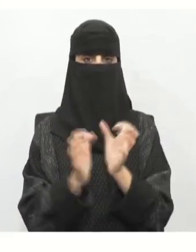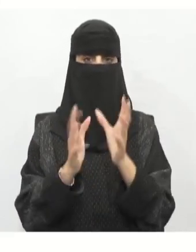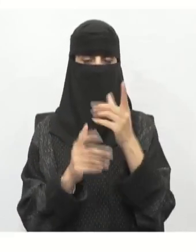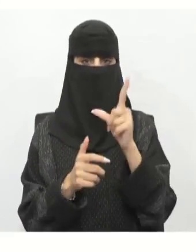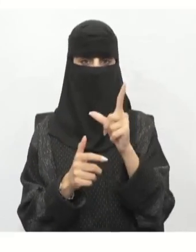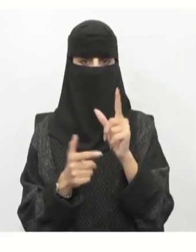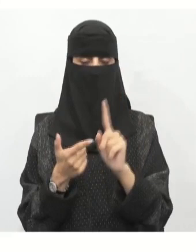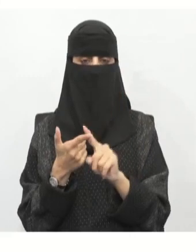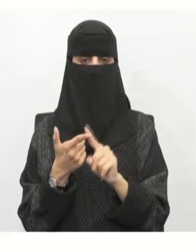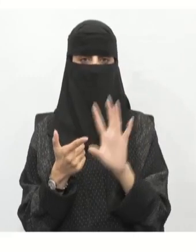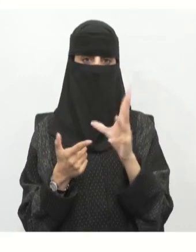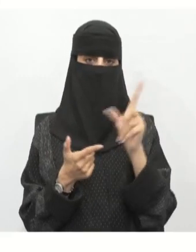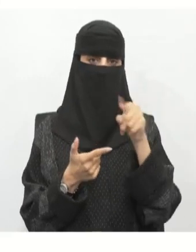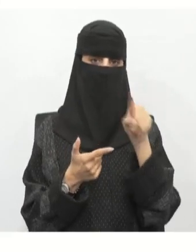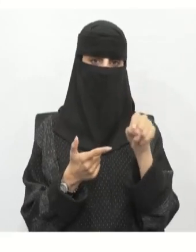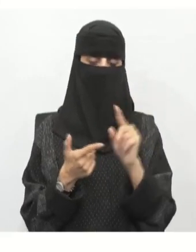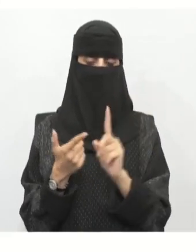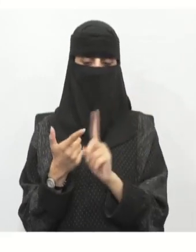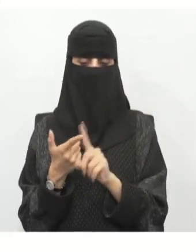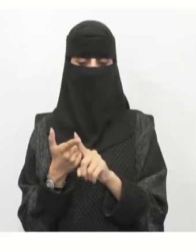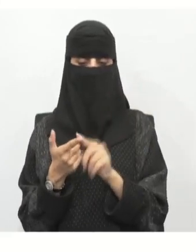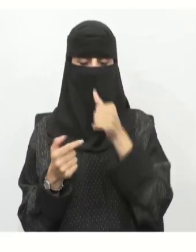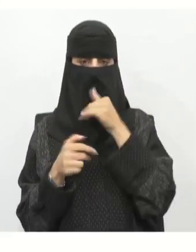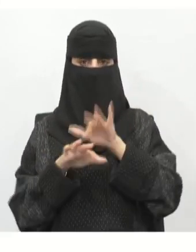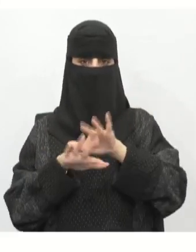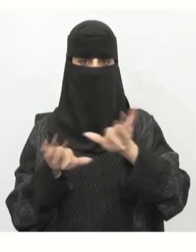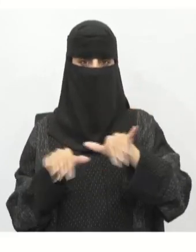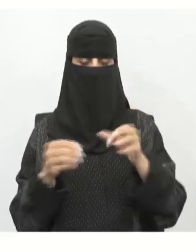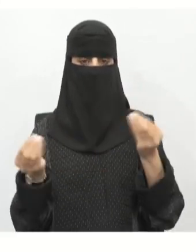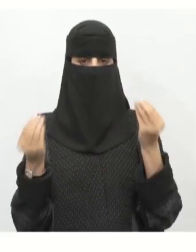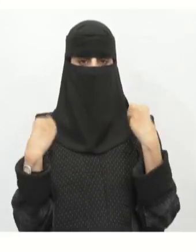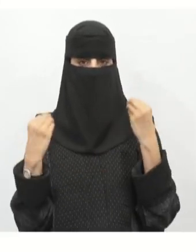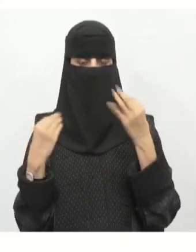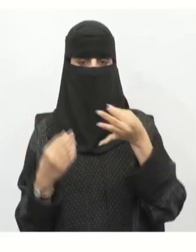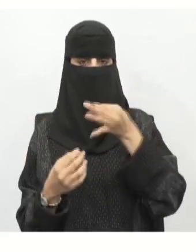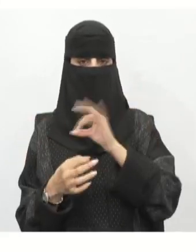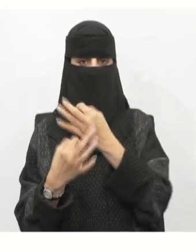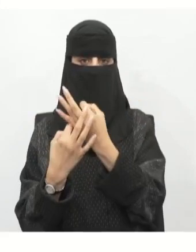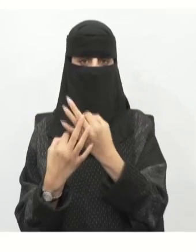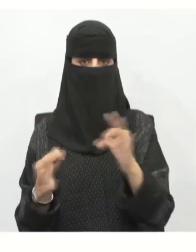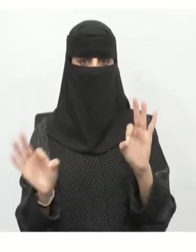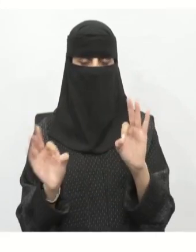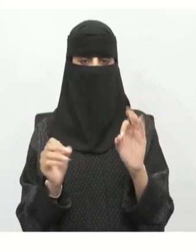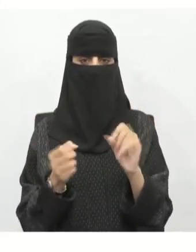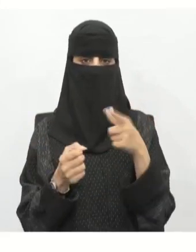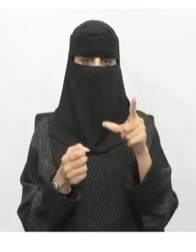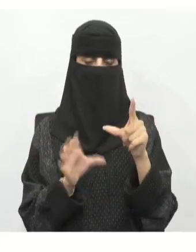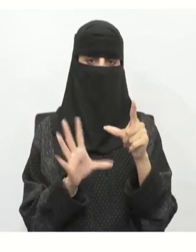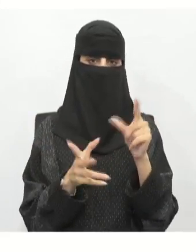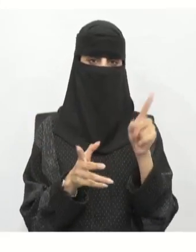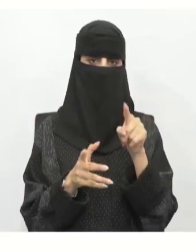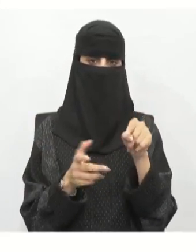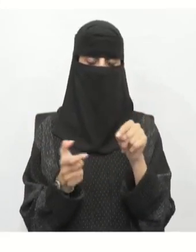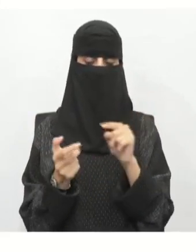ثانيا السباحه رياضه مفيده للجميع ثالثا الصداقه